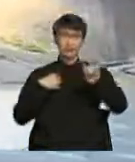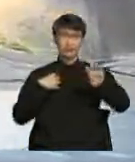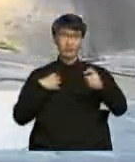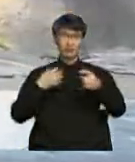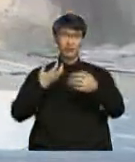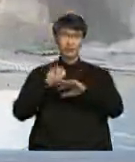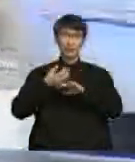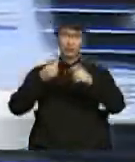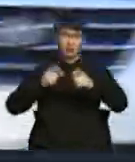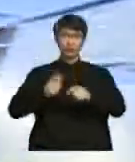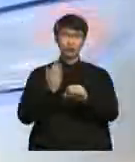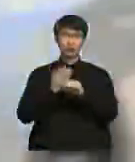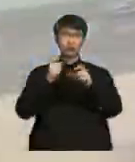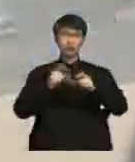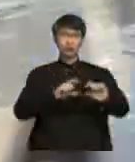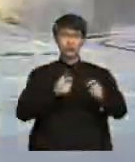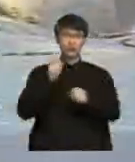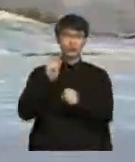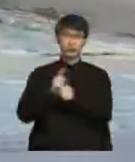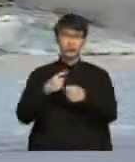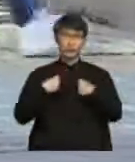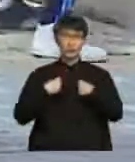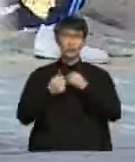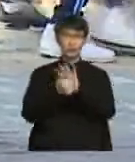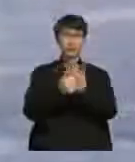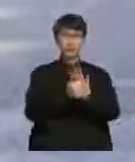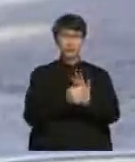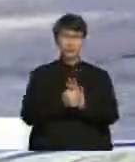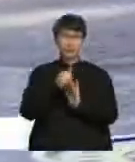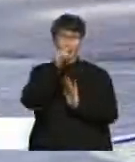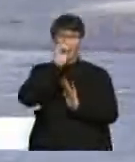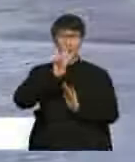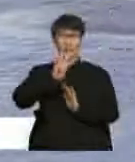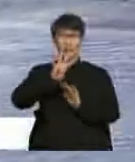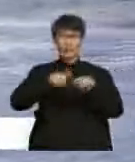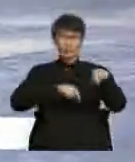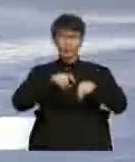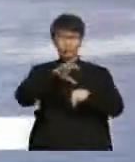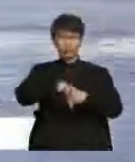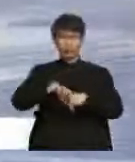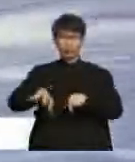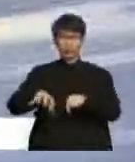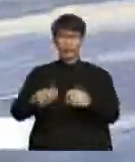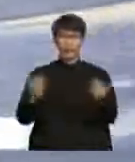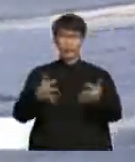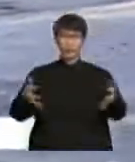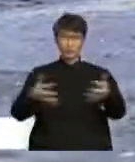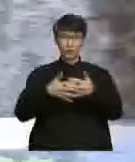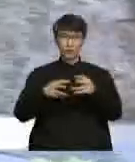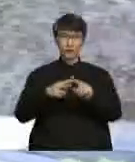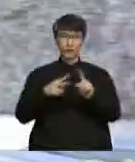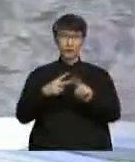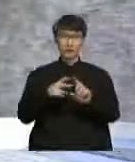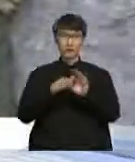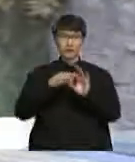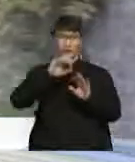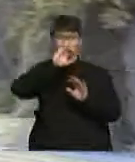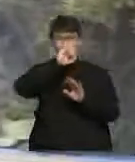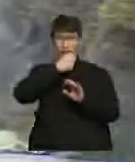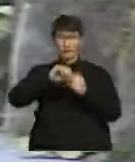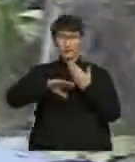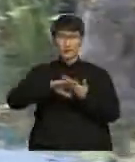금천구, 강동구와 중구 등 이미 교복 지원금이 지급되고 있는 4개 자치구는 사업이 통합되거나 관련